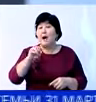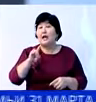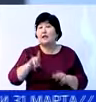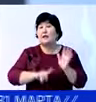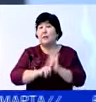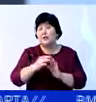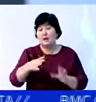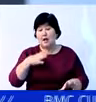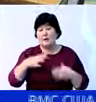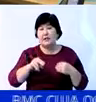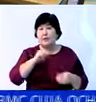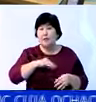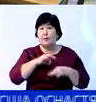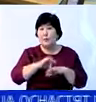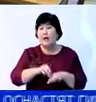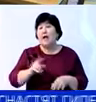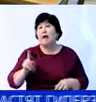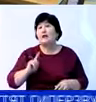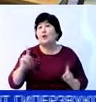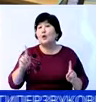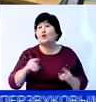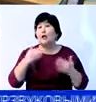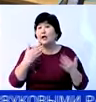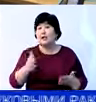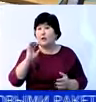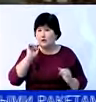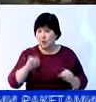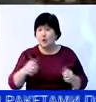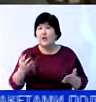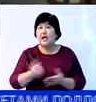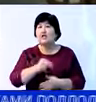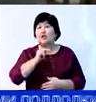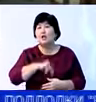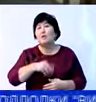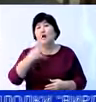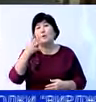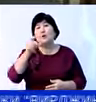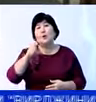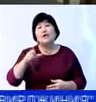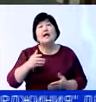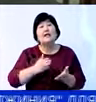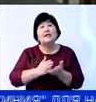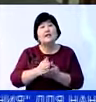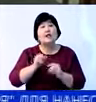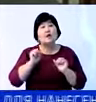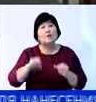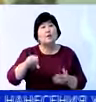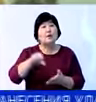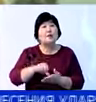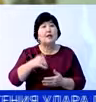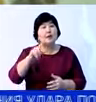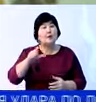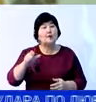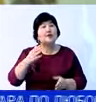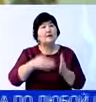Сейчас ведутся подготовительные работы. Ожидается, что на его основе смогут найти работу 500 человек. В системе смогут принять участие и люди